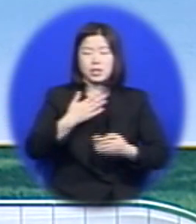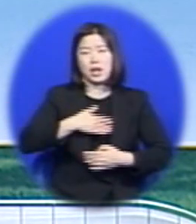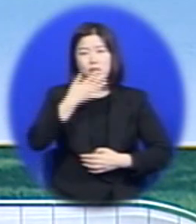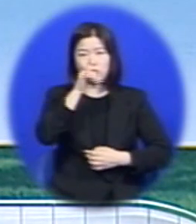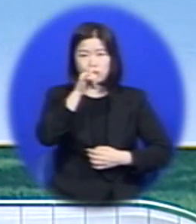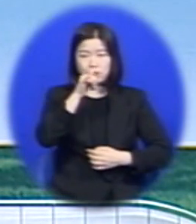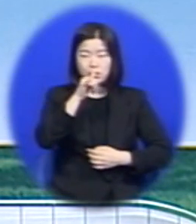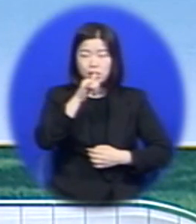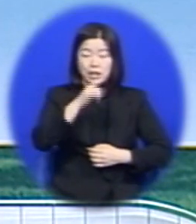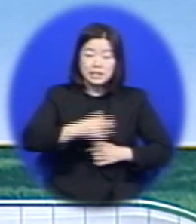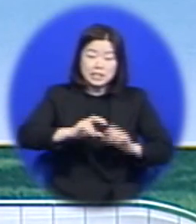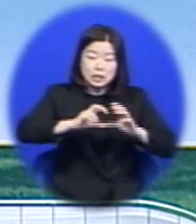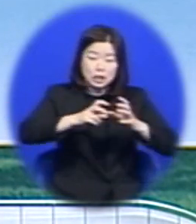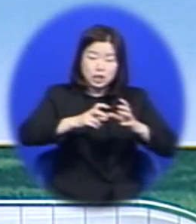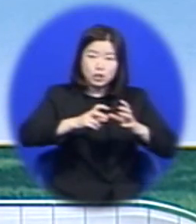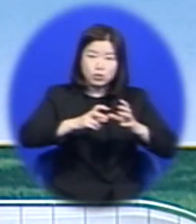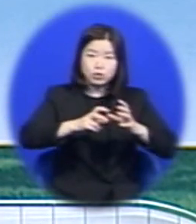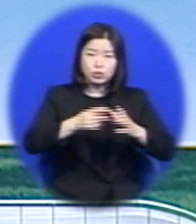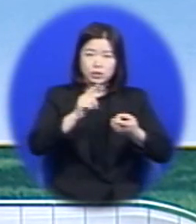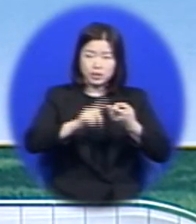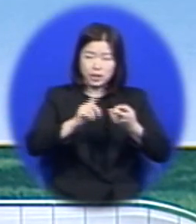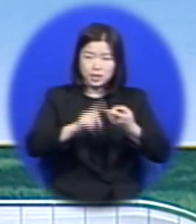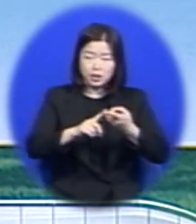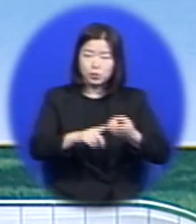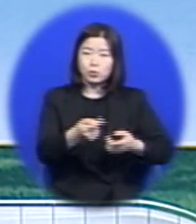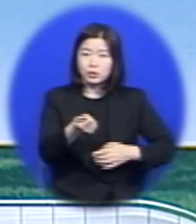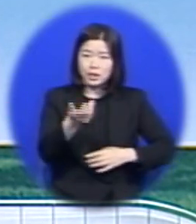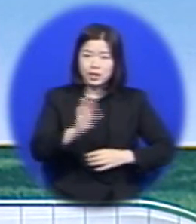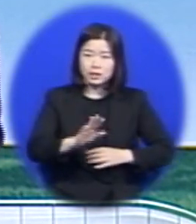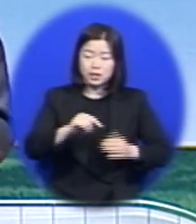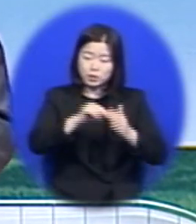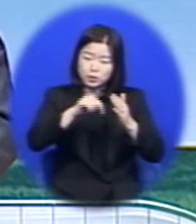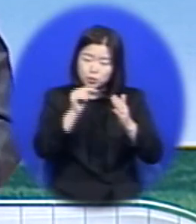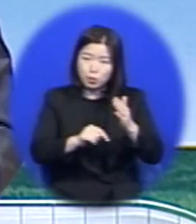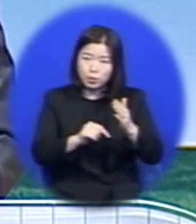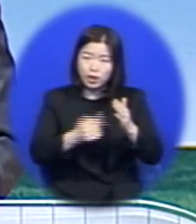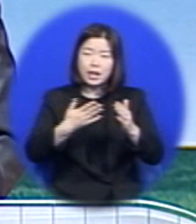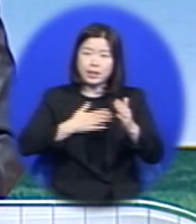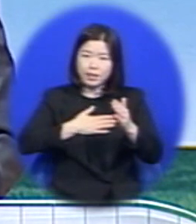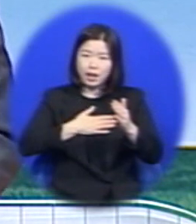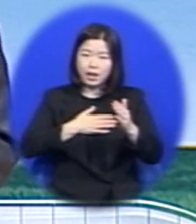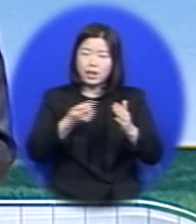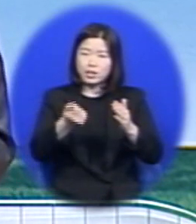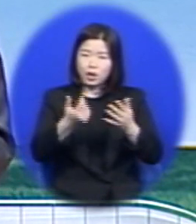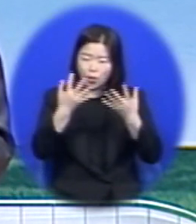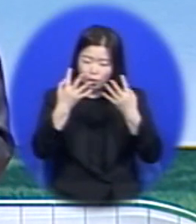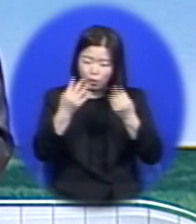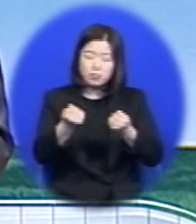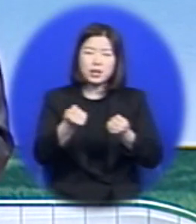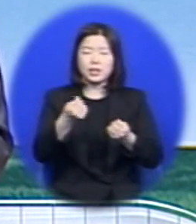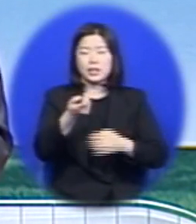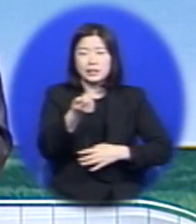지구 자체도 그 정도 작은데 그 속에 사는 나 자신 속에 있는 이 문제가 얼마나 작은가 하는